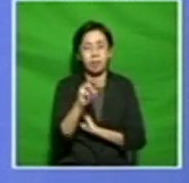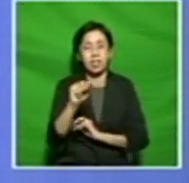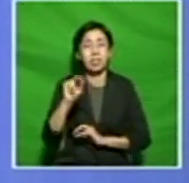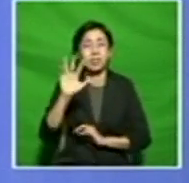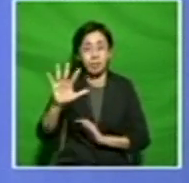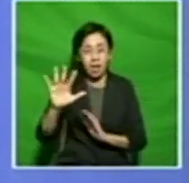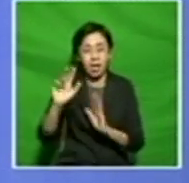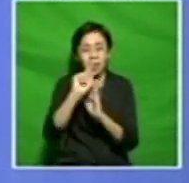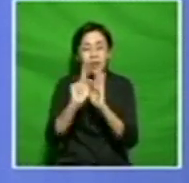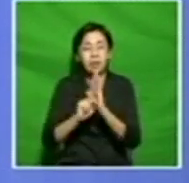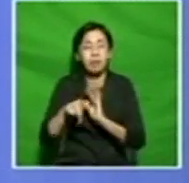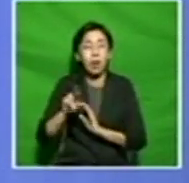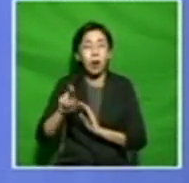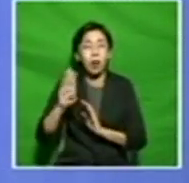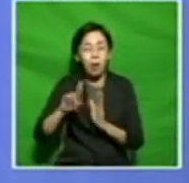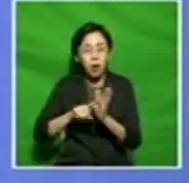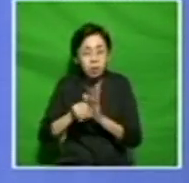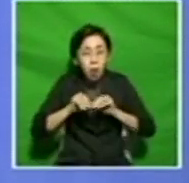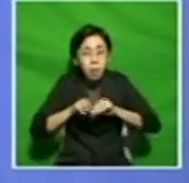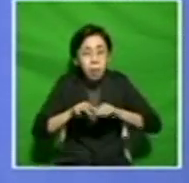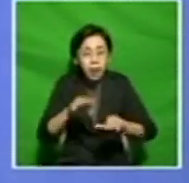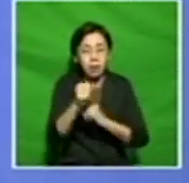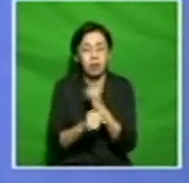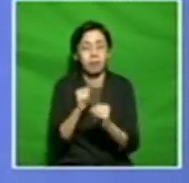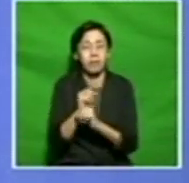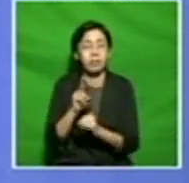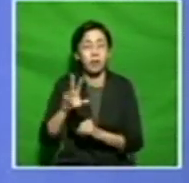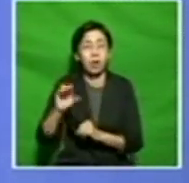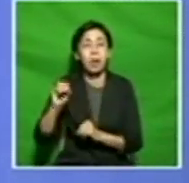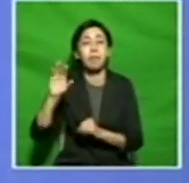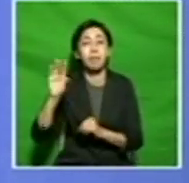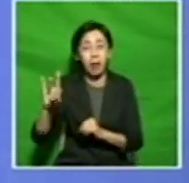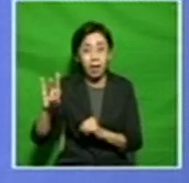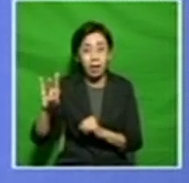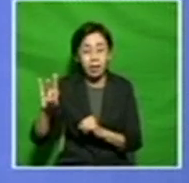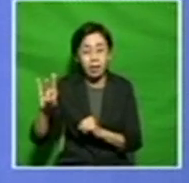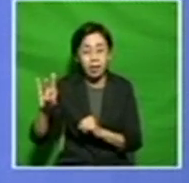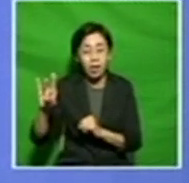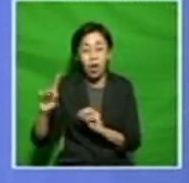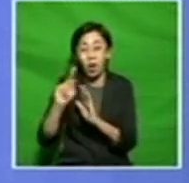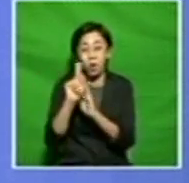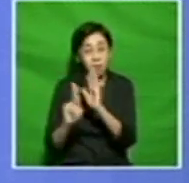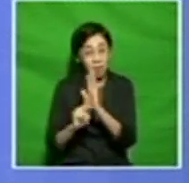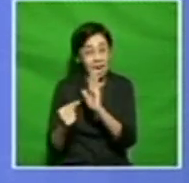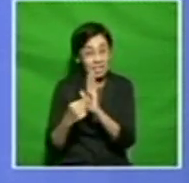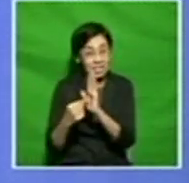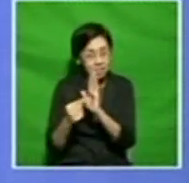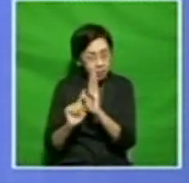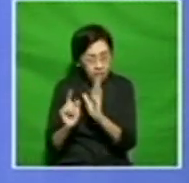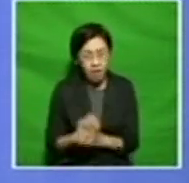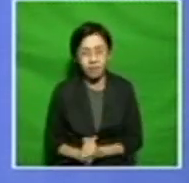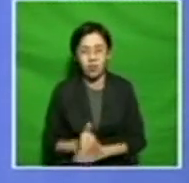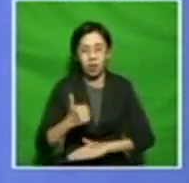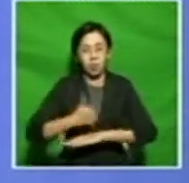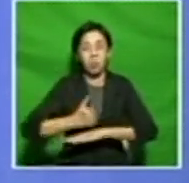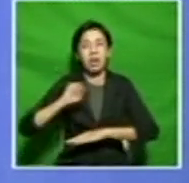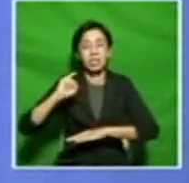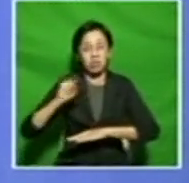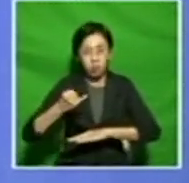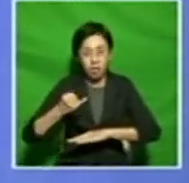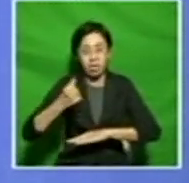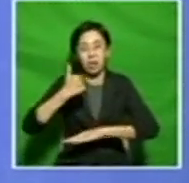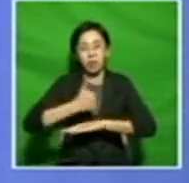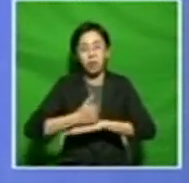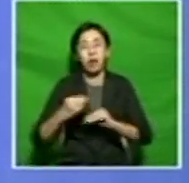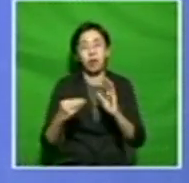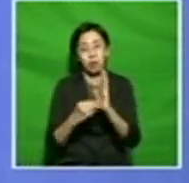ญญัติโรคติดต่อพ.ศ. 2558ว่าให้ผู้ว่าราชการจังหวัดและผู้ว่าราชการ